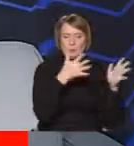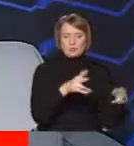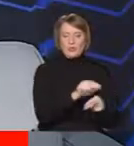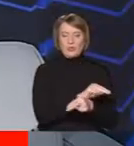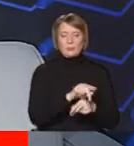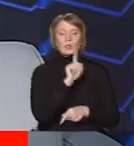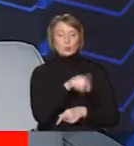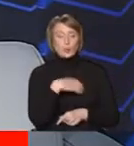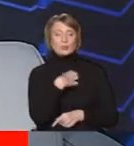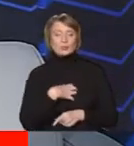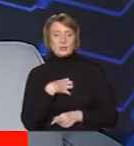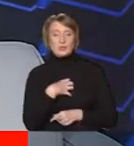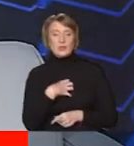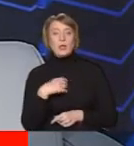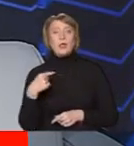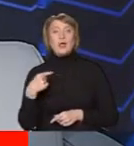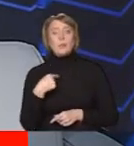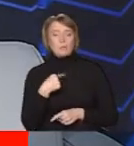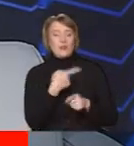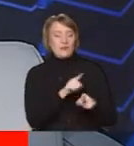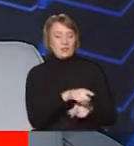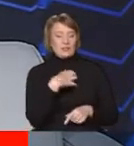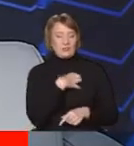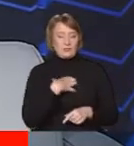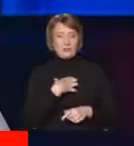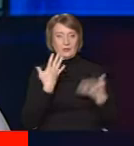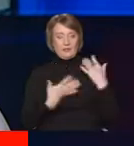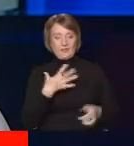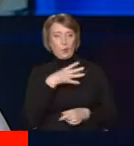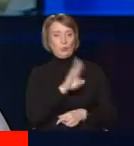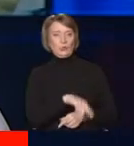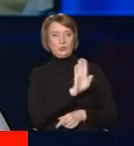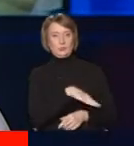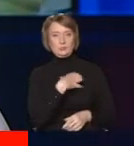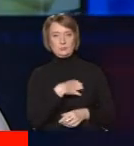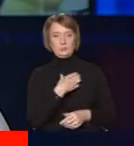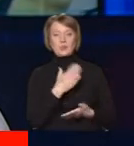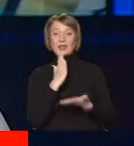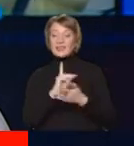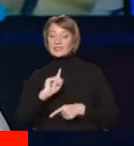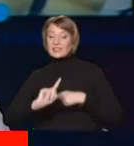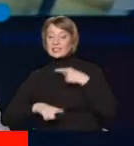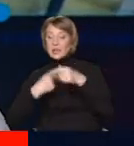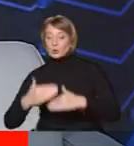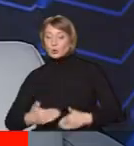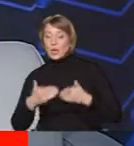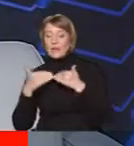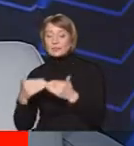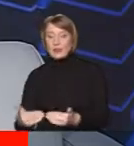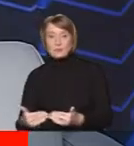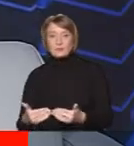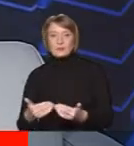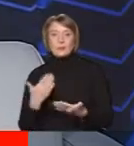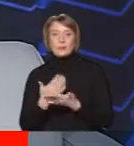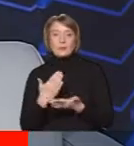тоже стратегия. Мы в этой стратегии умрем рано или поздно. Есть следующий этап, ну, скажем